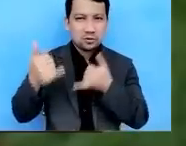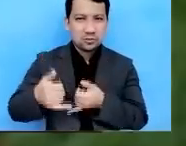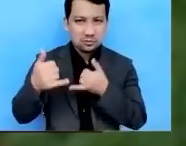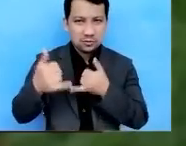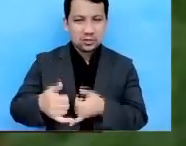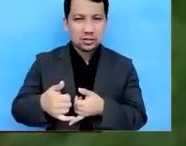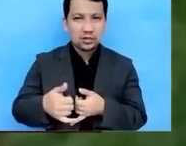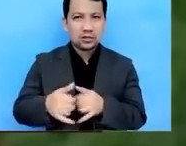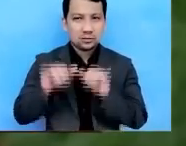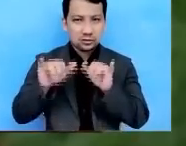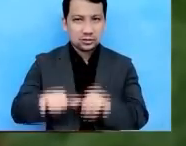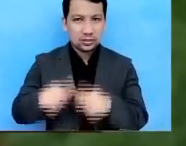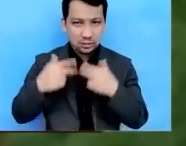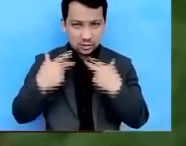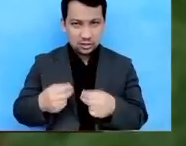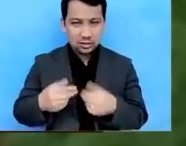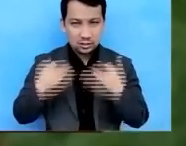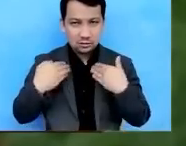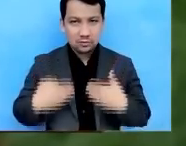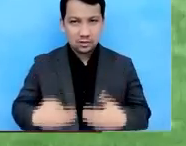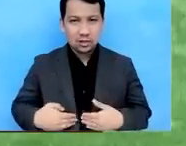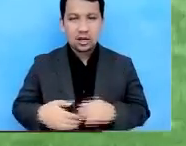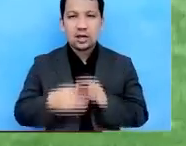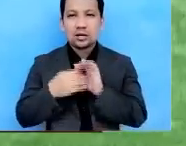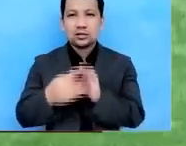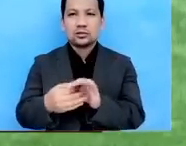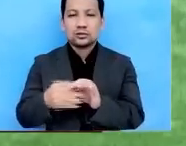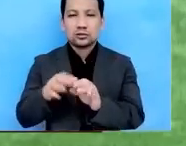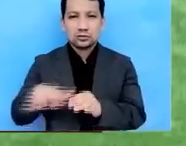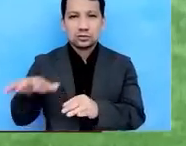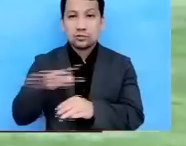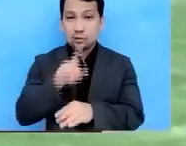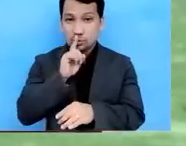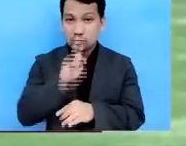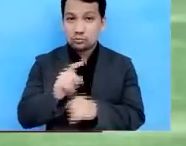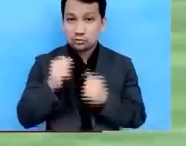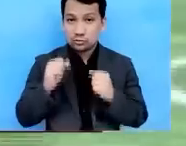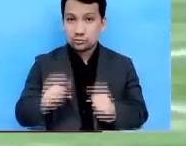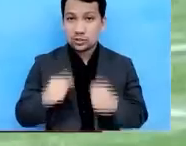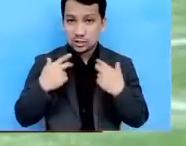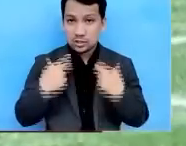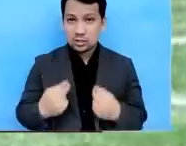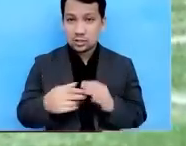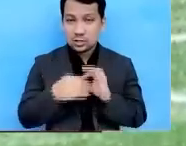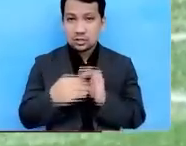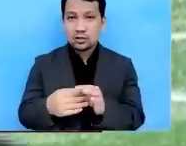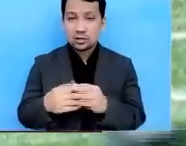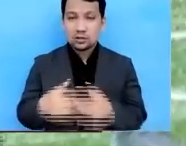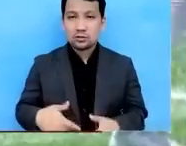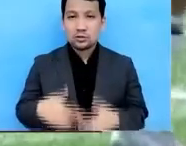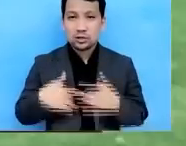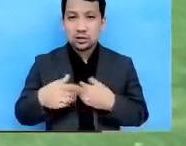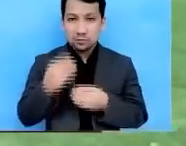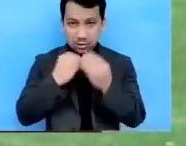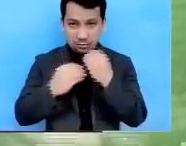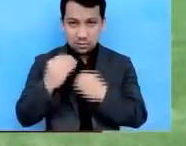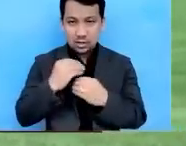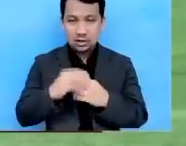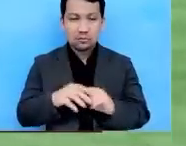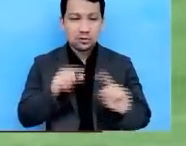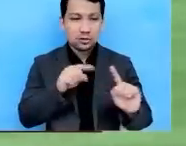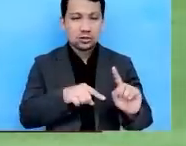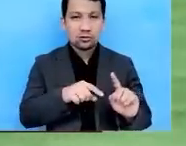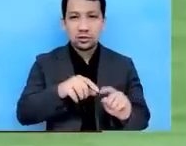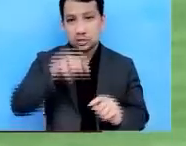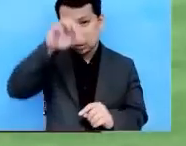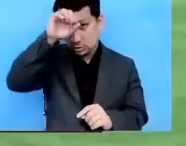para manatiling healthy ang kanilang pangangatawan. Sinisiguro nilang healthy ang kanilang mga kinakain. Ang mga